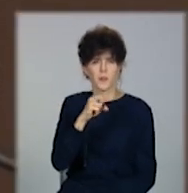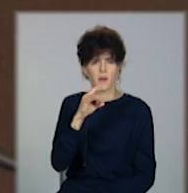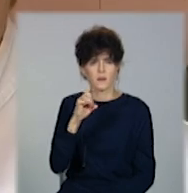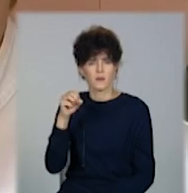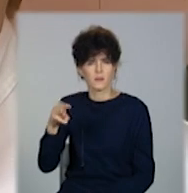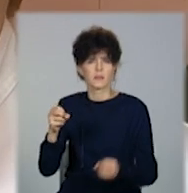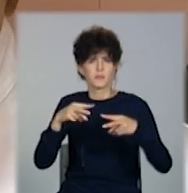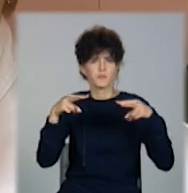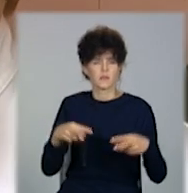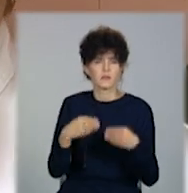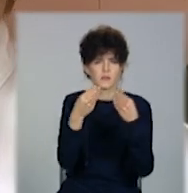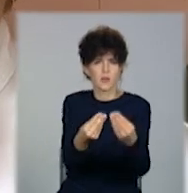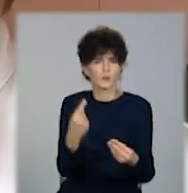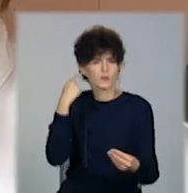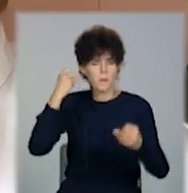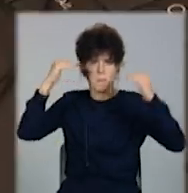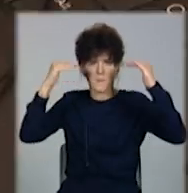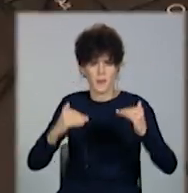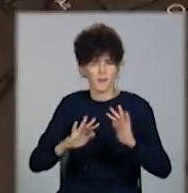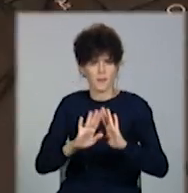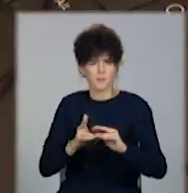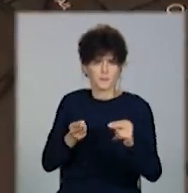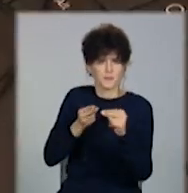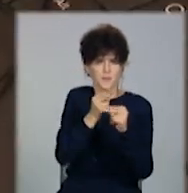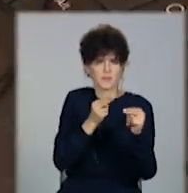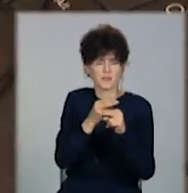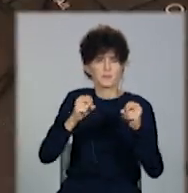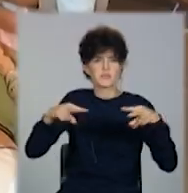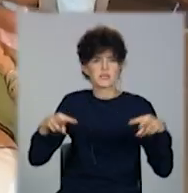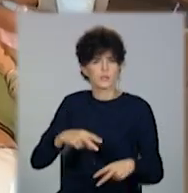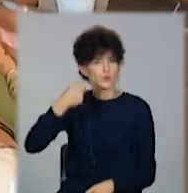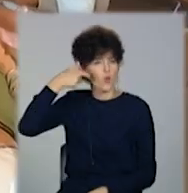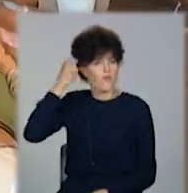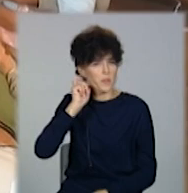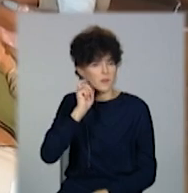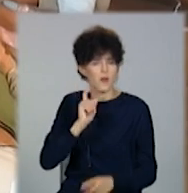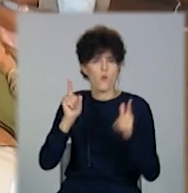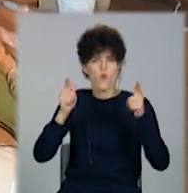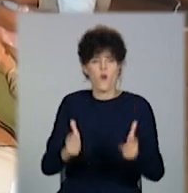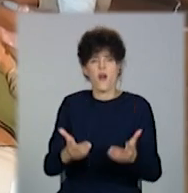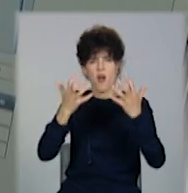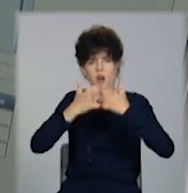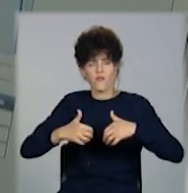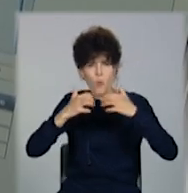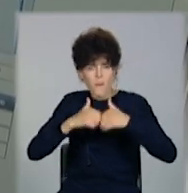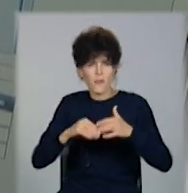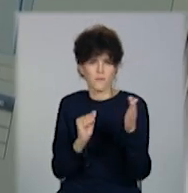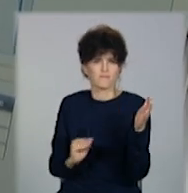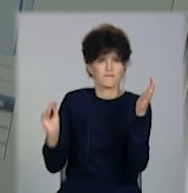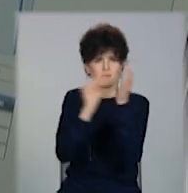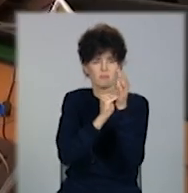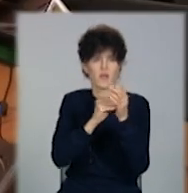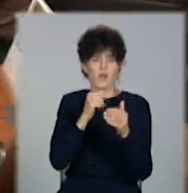заводиться нервне окончання, не дають слуху тірятися далі. Ці слухові апарати налаштовуються автоматично і враховують особливості